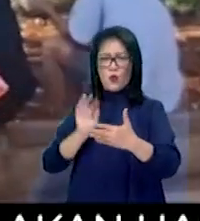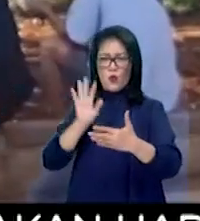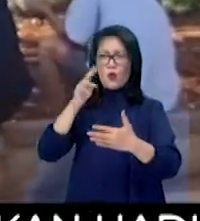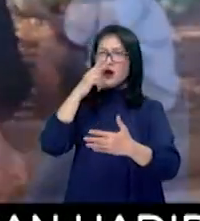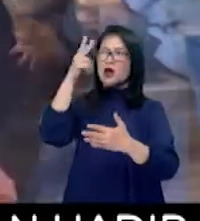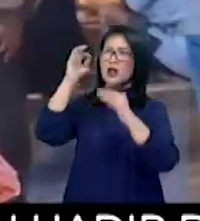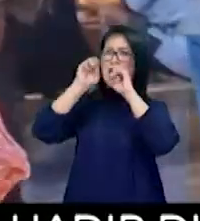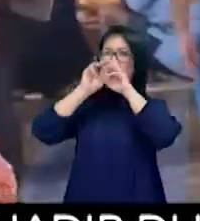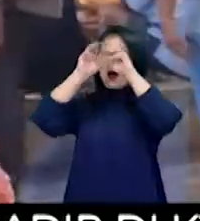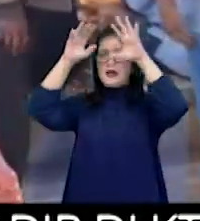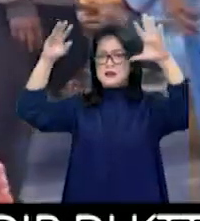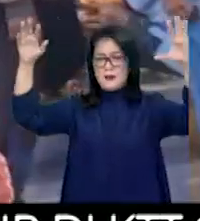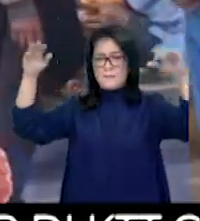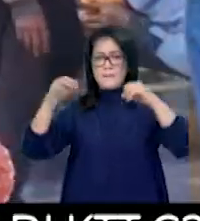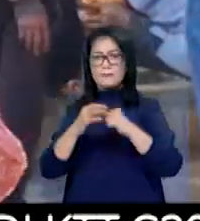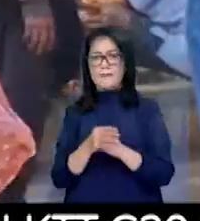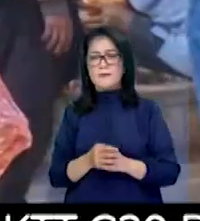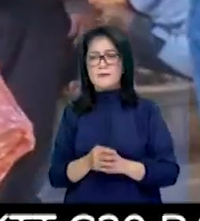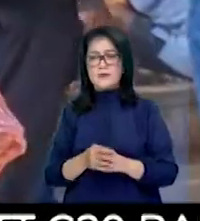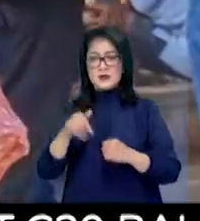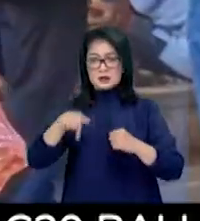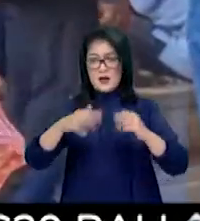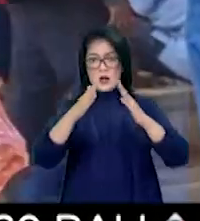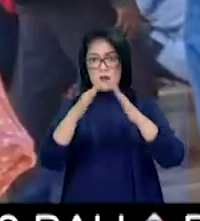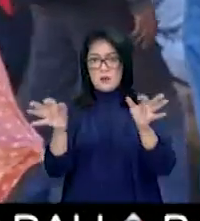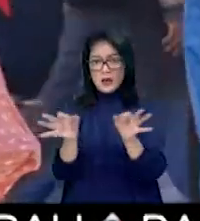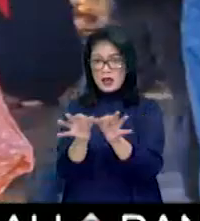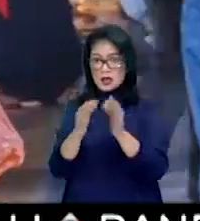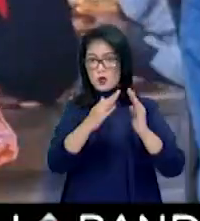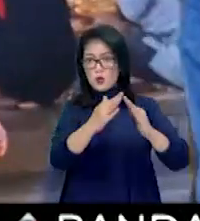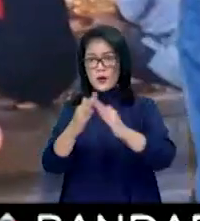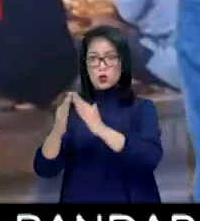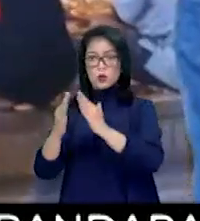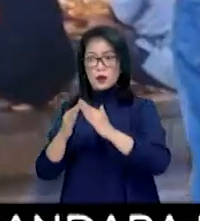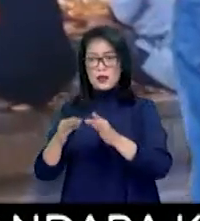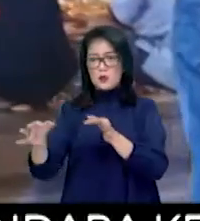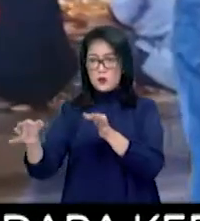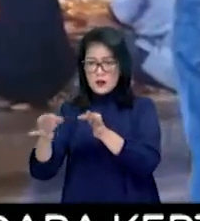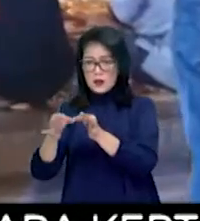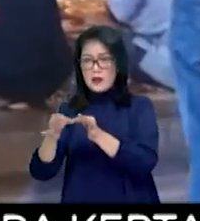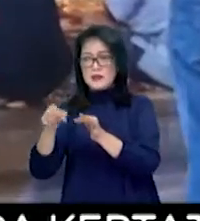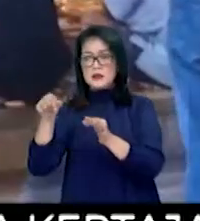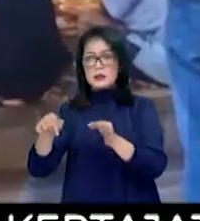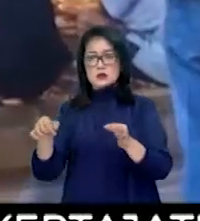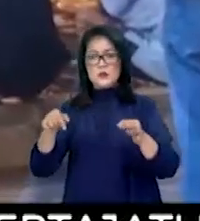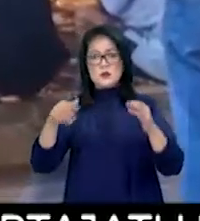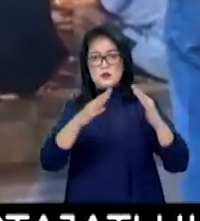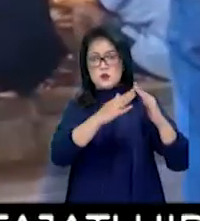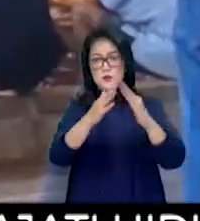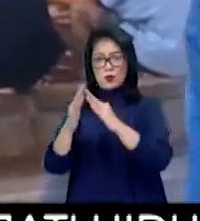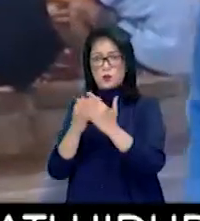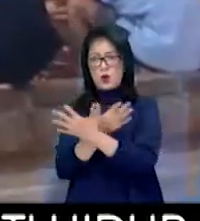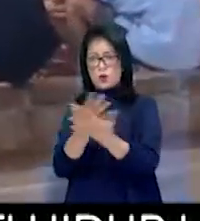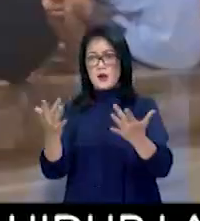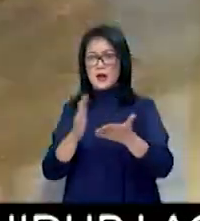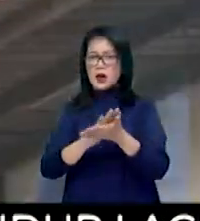Mas, udah gede banget. Soalnya ini kan sekitar rumah warga juga kan, pabriknya, dan mepet banget ke tembok-tembok warga. Warga juga langsung pada